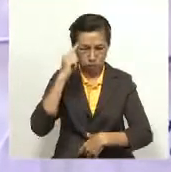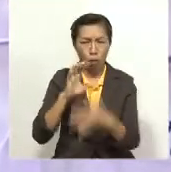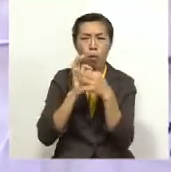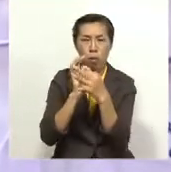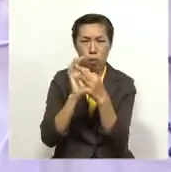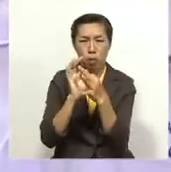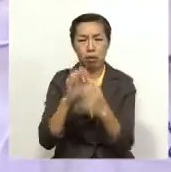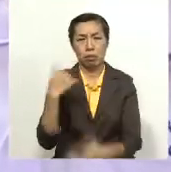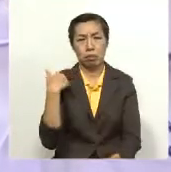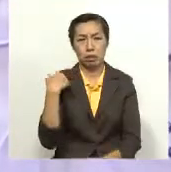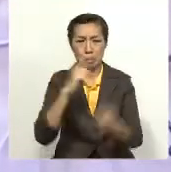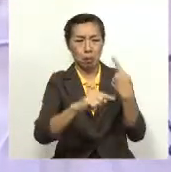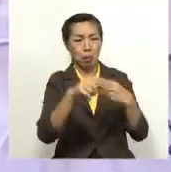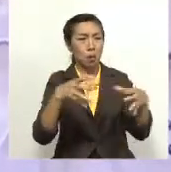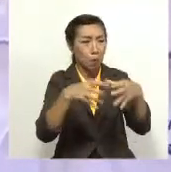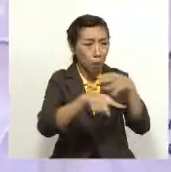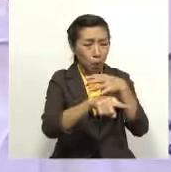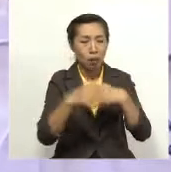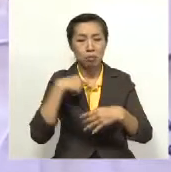ครับ